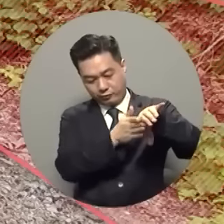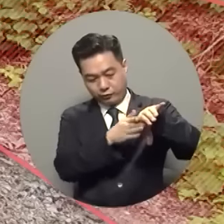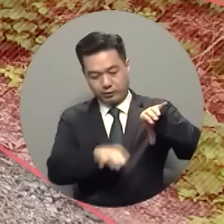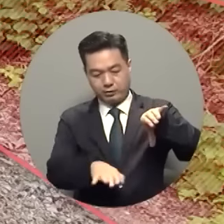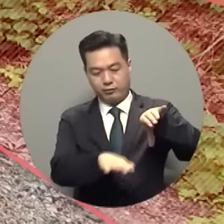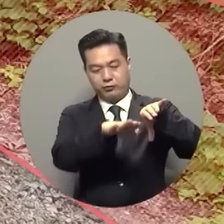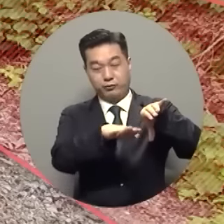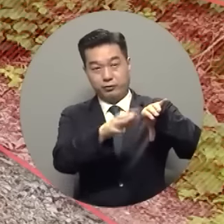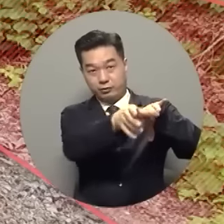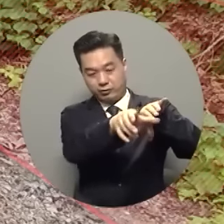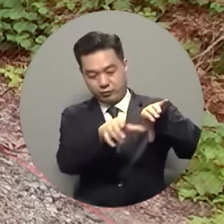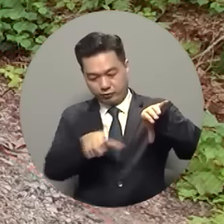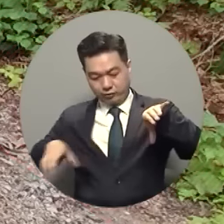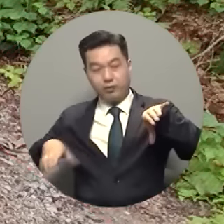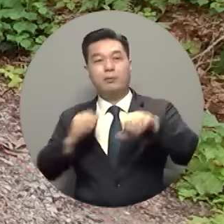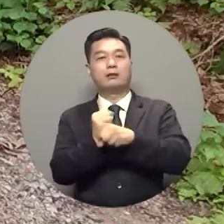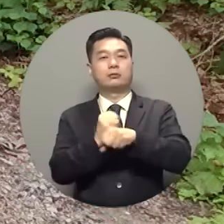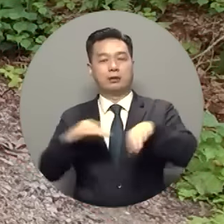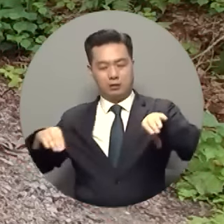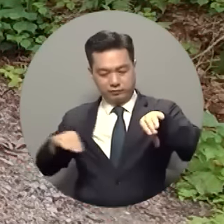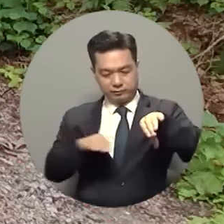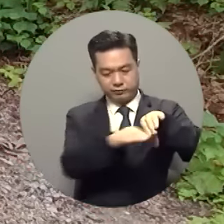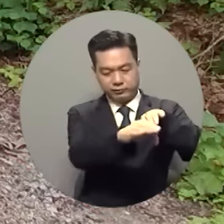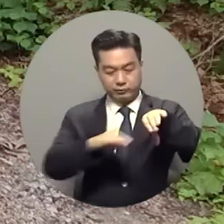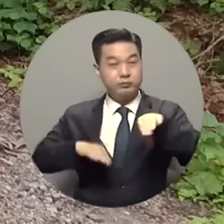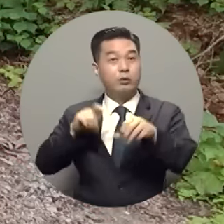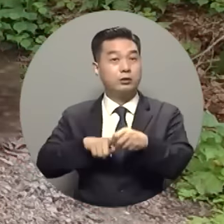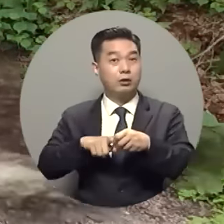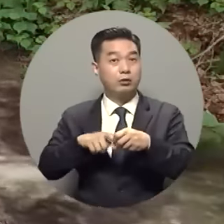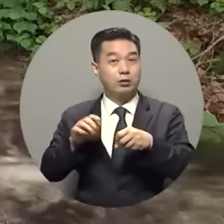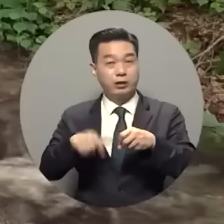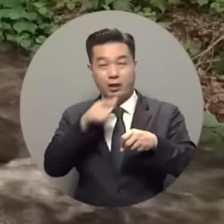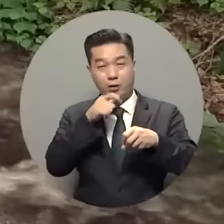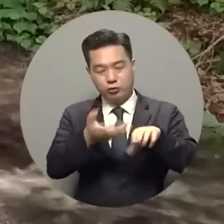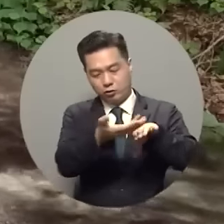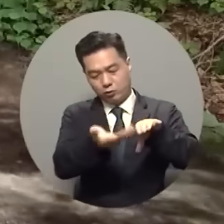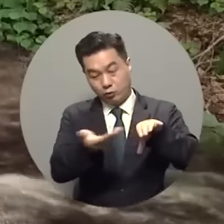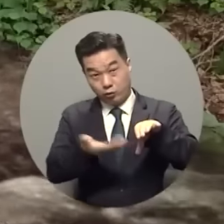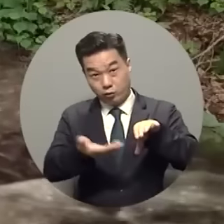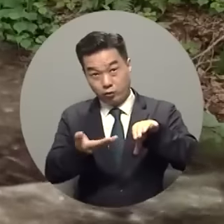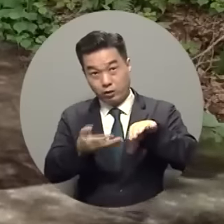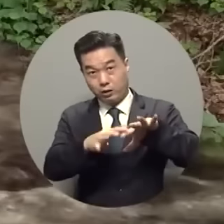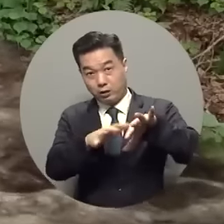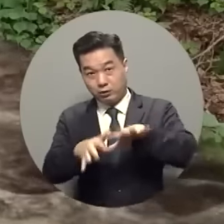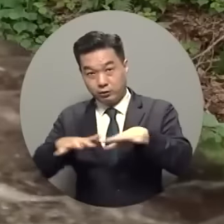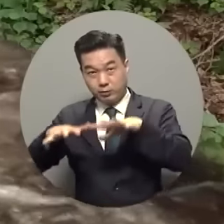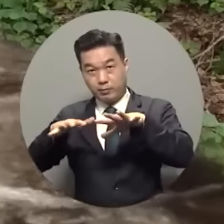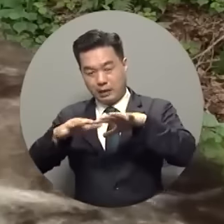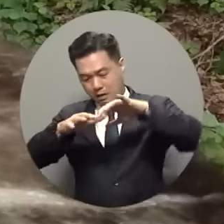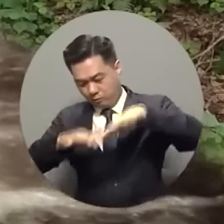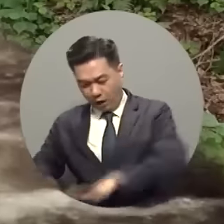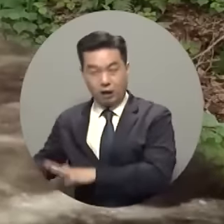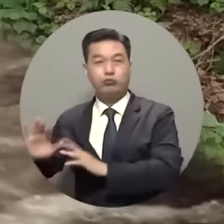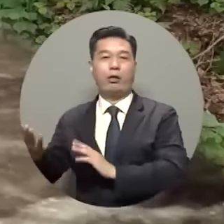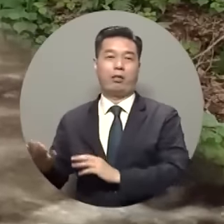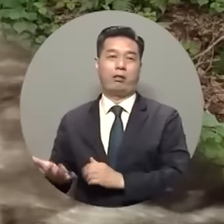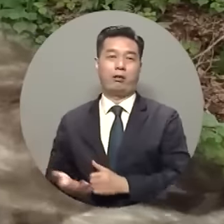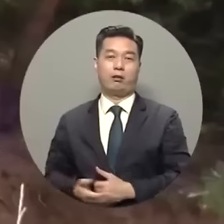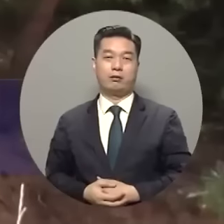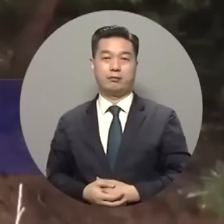성토를 해야 합니다 비가 많이 올 때 배수가 잘 안 되면 물이 고이고 모여서 흐르면서 산사태에 취약해질 수밖에